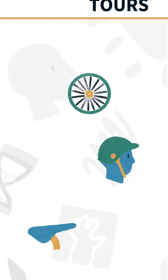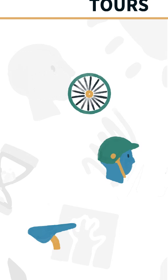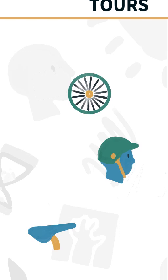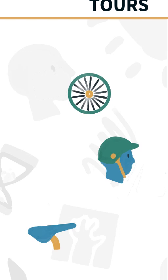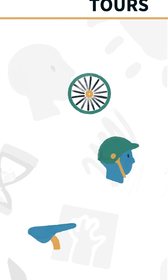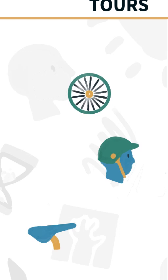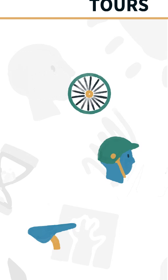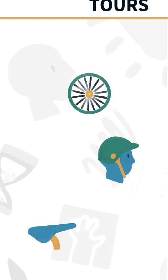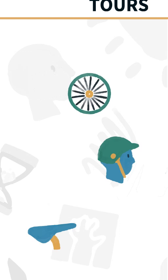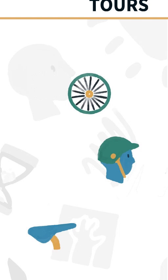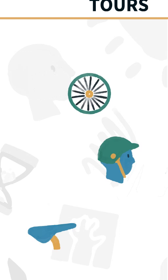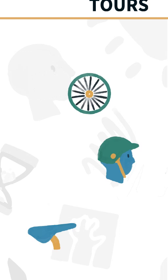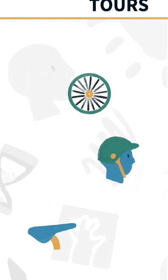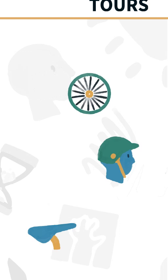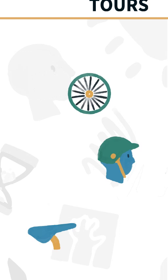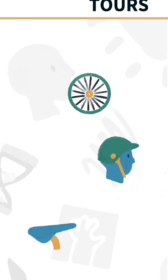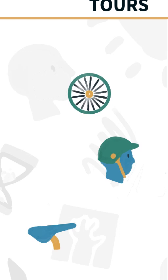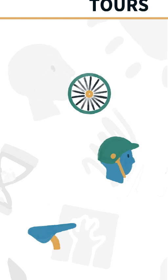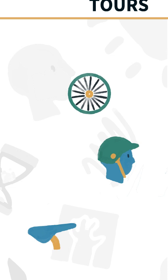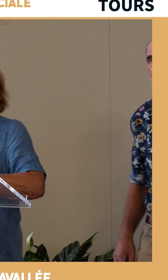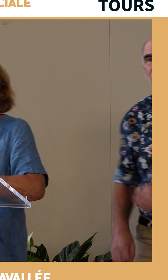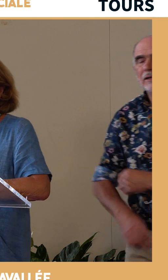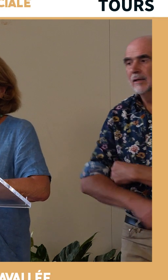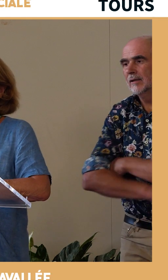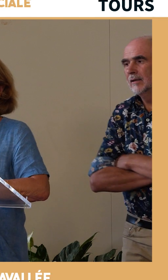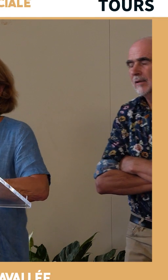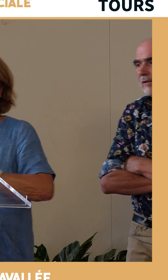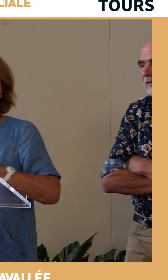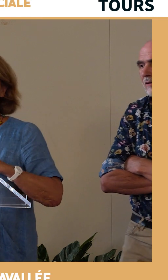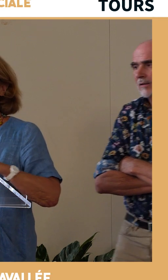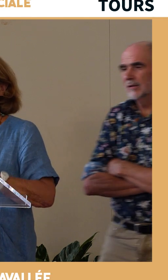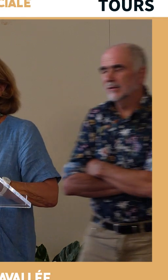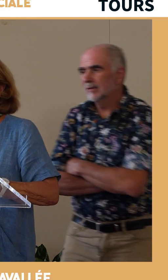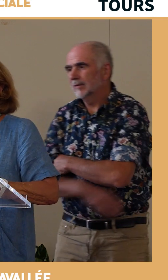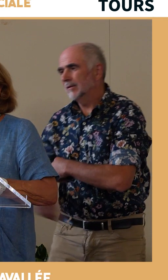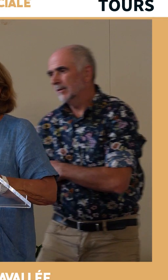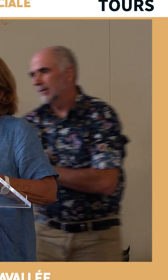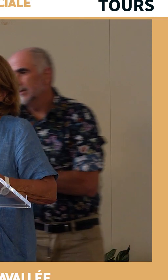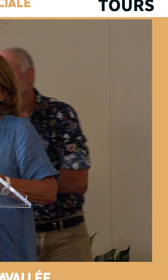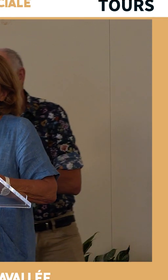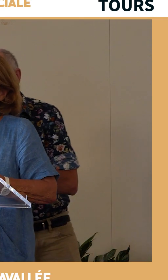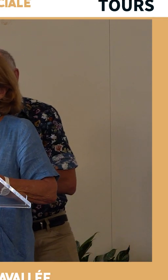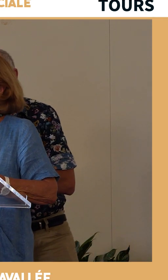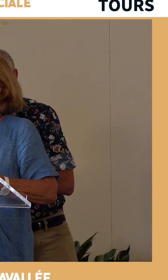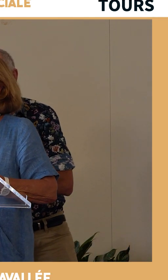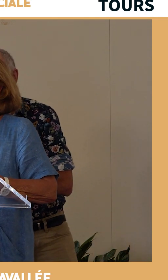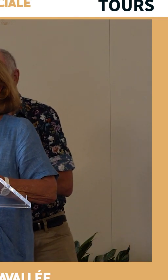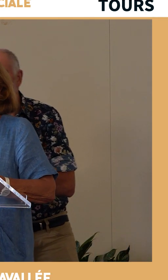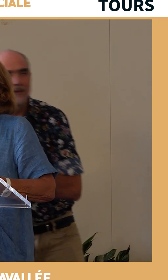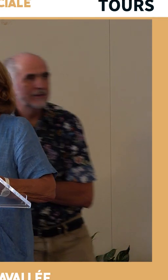Bonjour et bienvenue dans notre mairie pour cette conférence dans le cadre des Jeudis de l'Histoire.